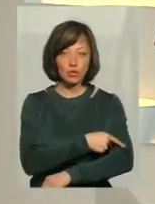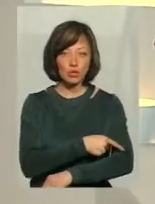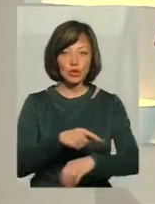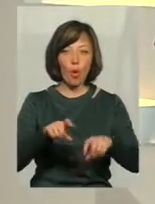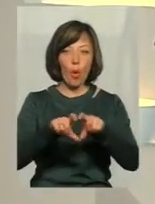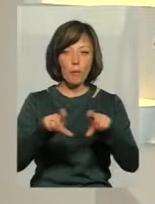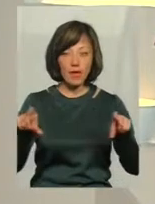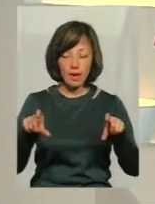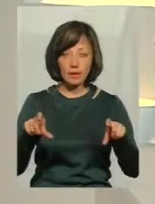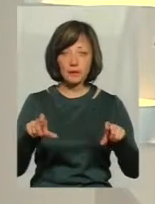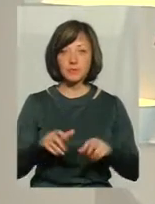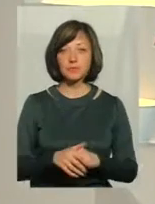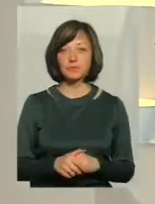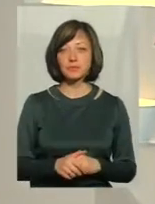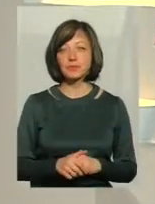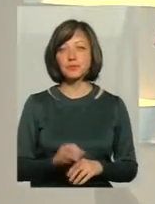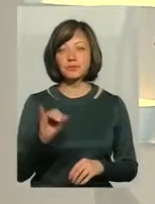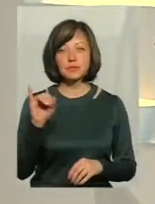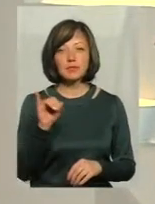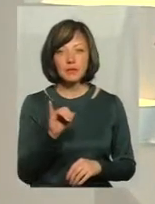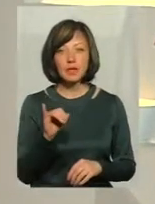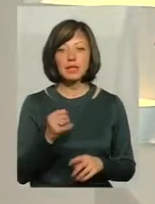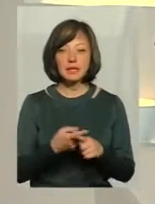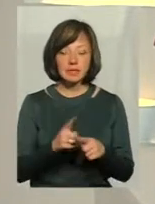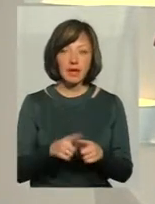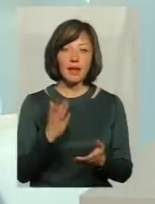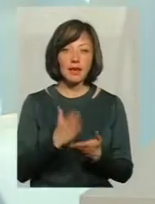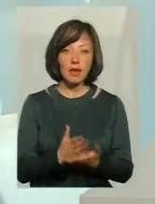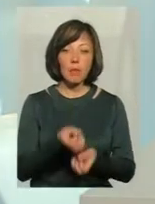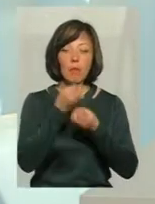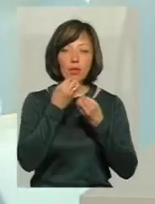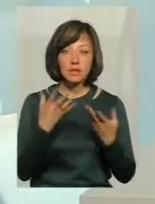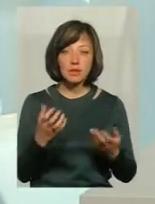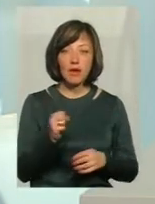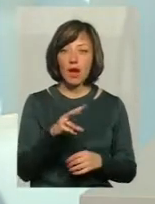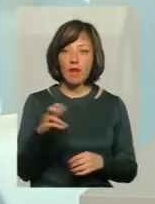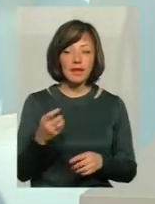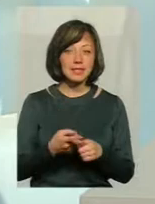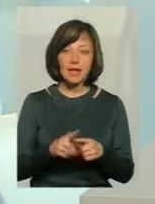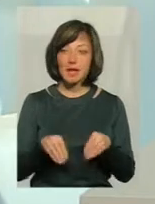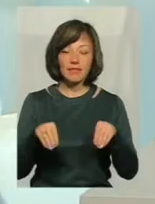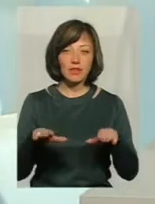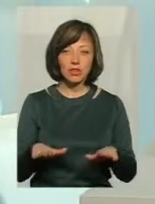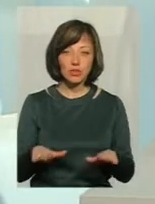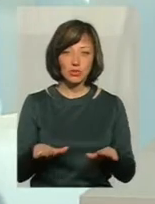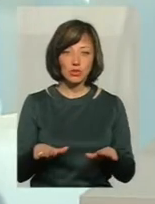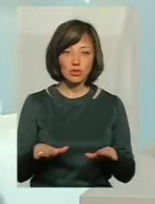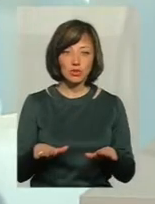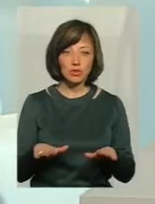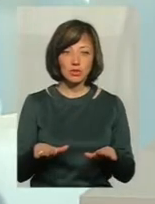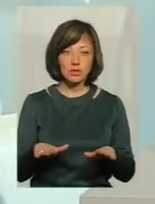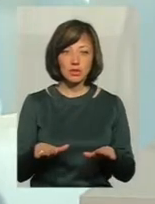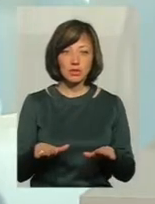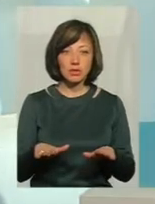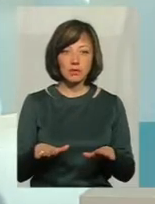об'єкт. І ну, тобто, це є позитив, але ну, тобто, це не вирішує там ризики. Ну, тобто, це не